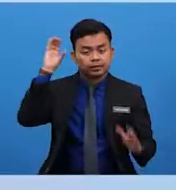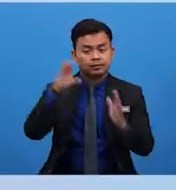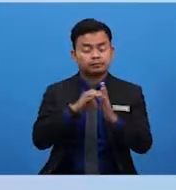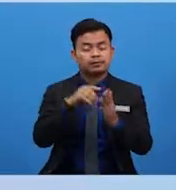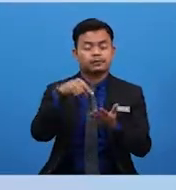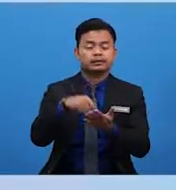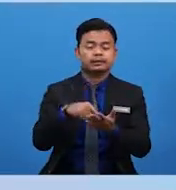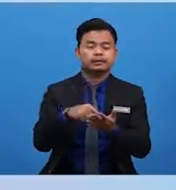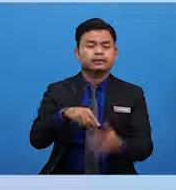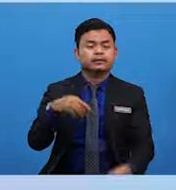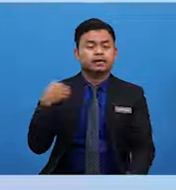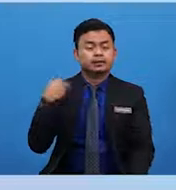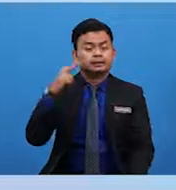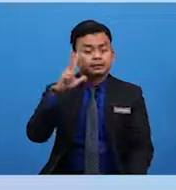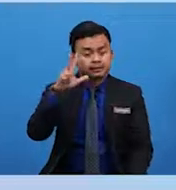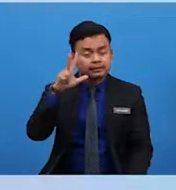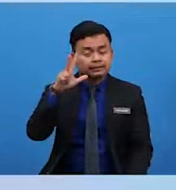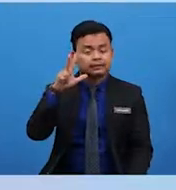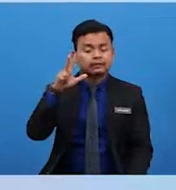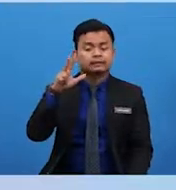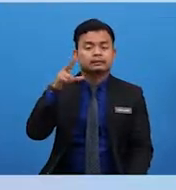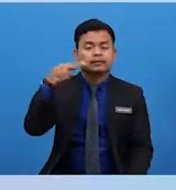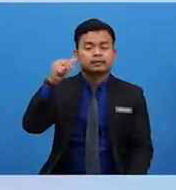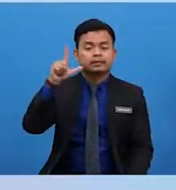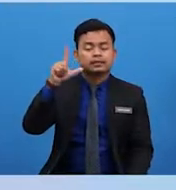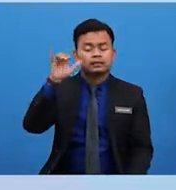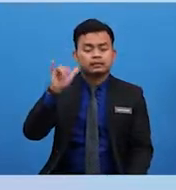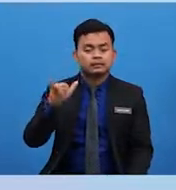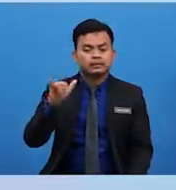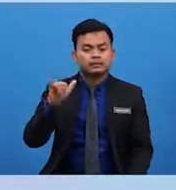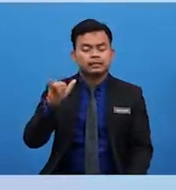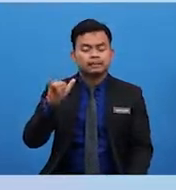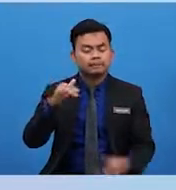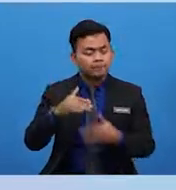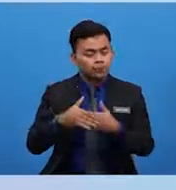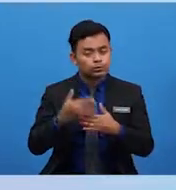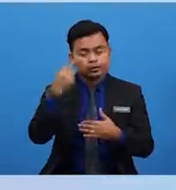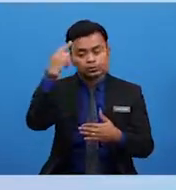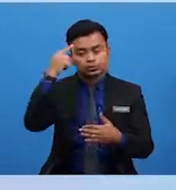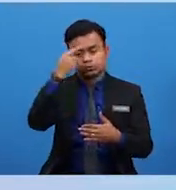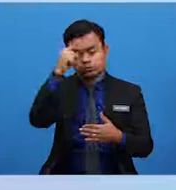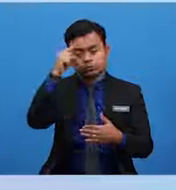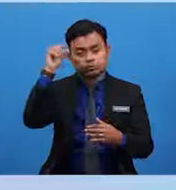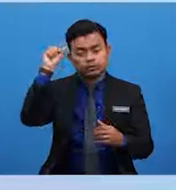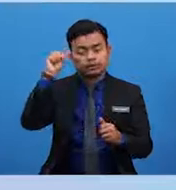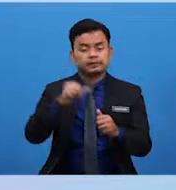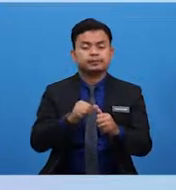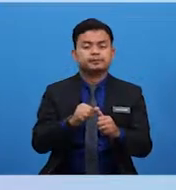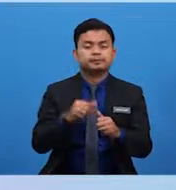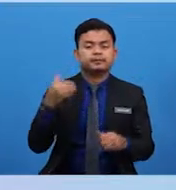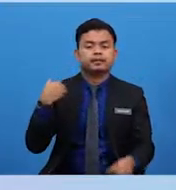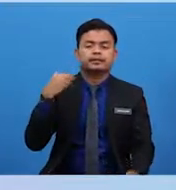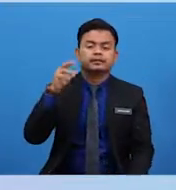yang telah saya pemuda kan untuk senang diingat Iya itu subjek merangkumi tajuk tema hal benda